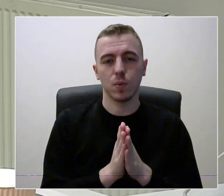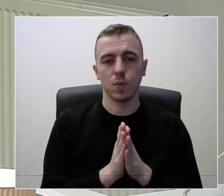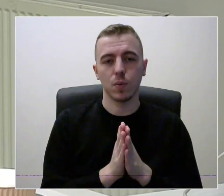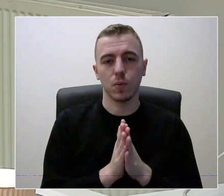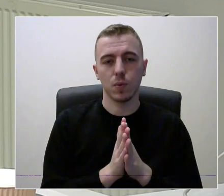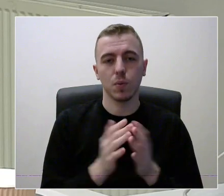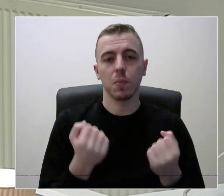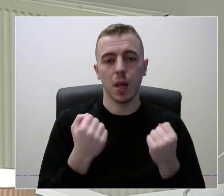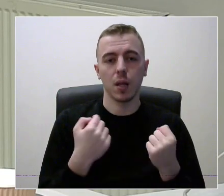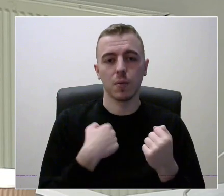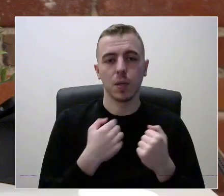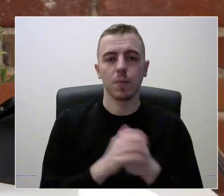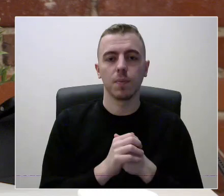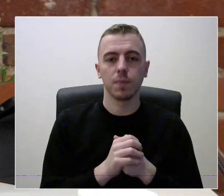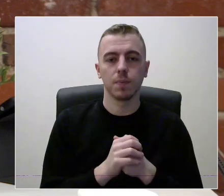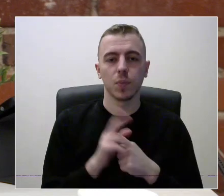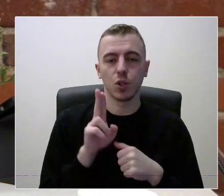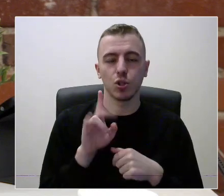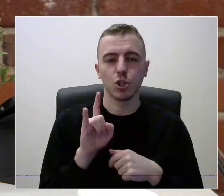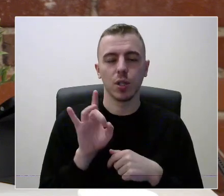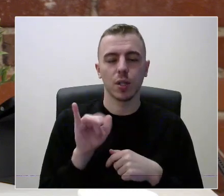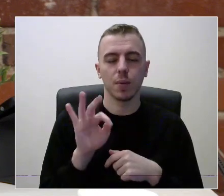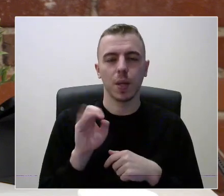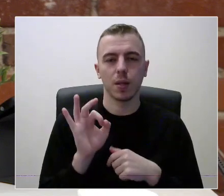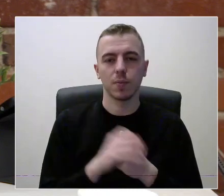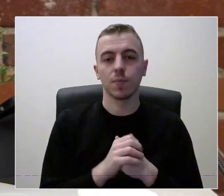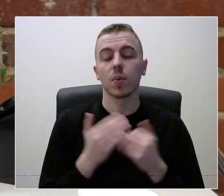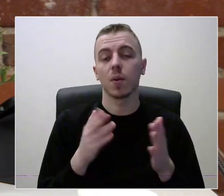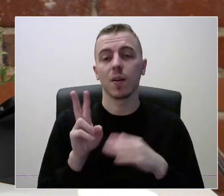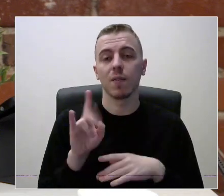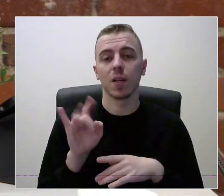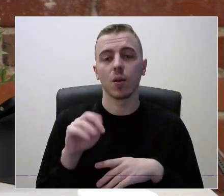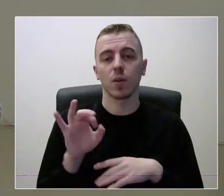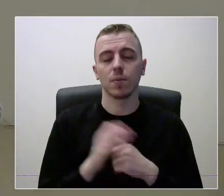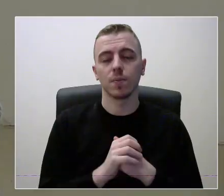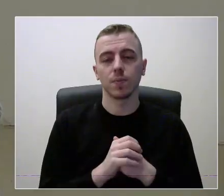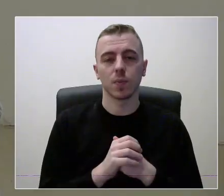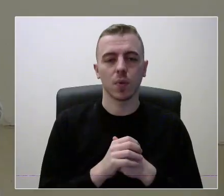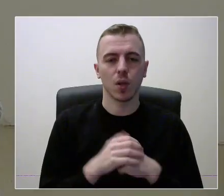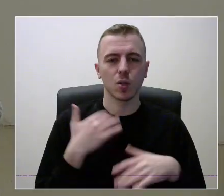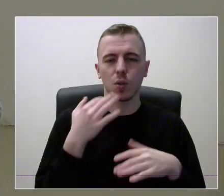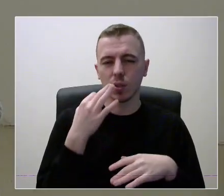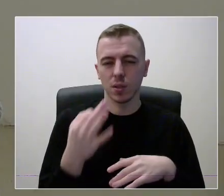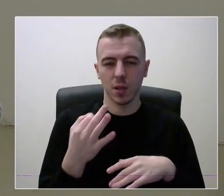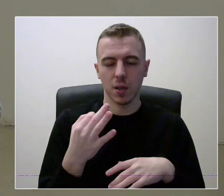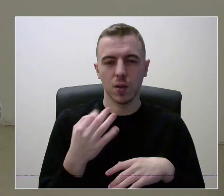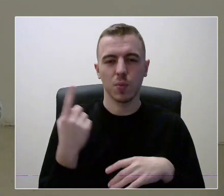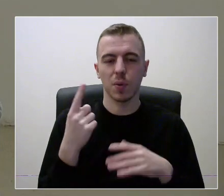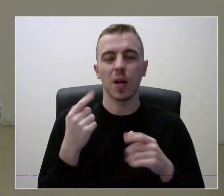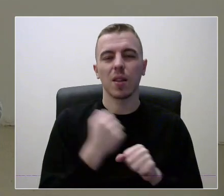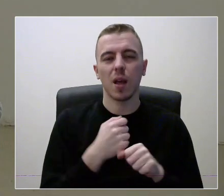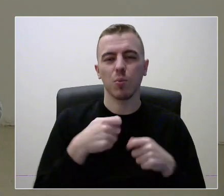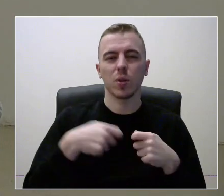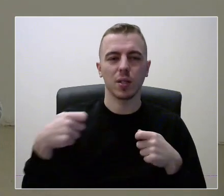palaikyti mane, Žygimantą Kurlianską. Dėkui, gerbiamas Vytautai, jūsų žodis. Tai aš kaip ir minėjau prieš pirmą turą, tai yra už darbų testinumą,